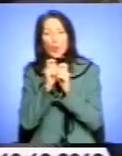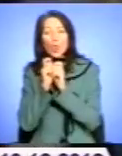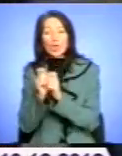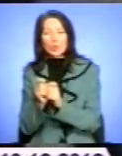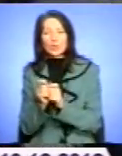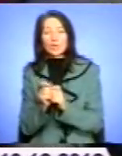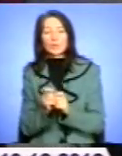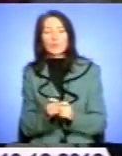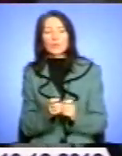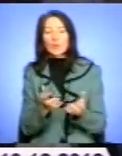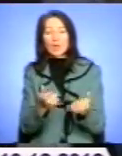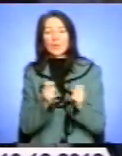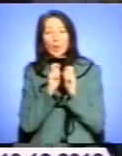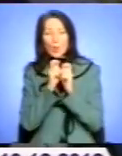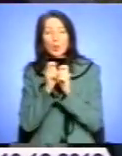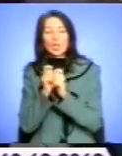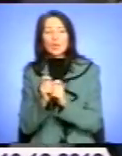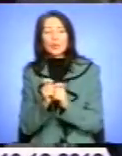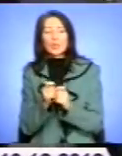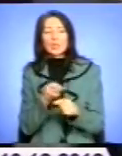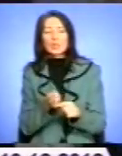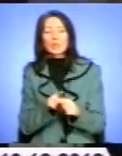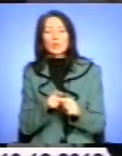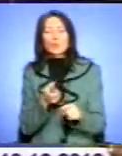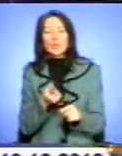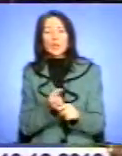Отримувати подарунки від Миколая дуже приємно.